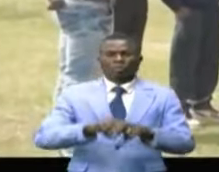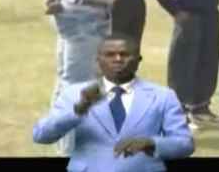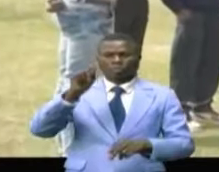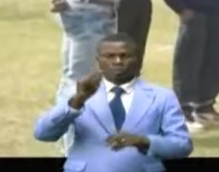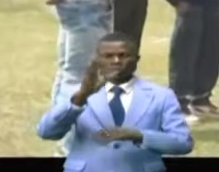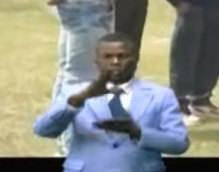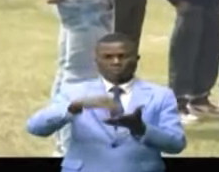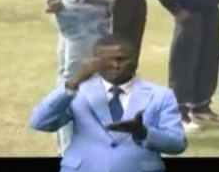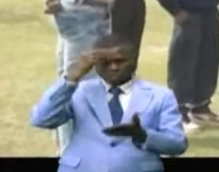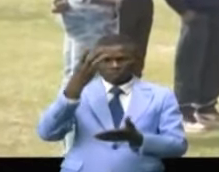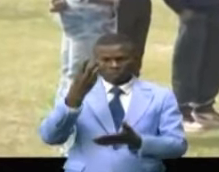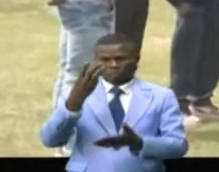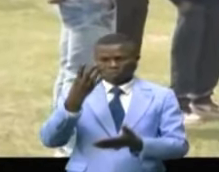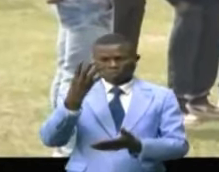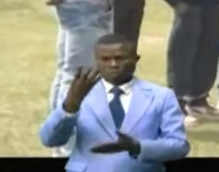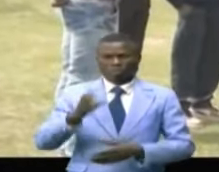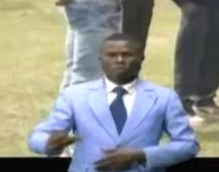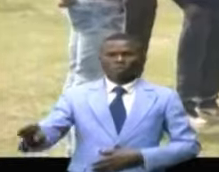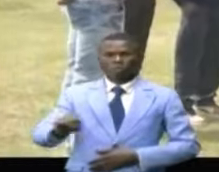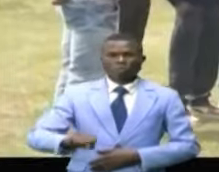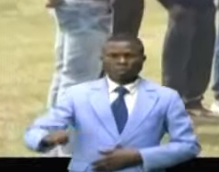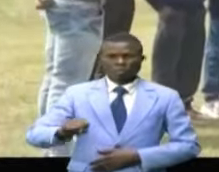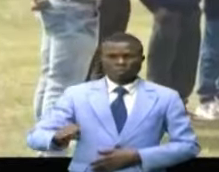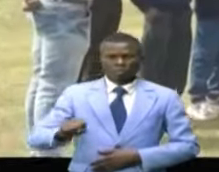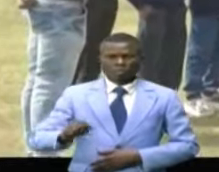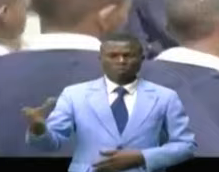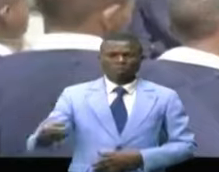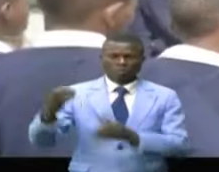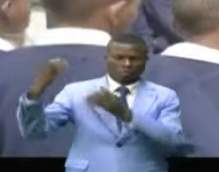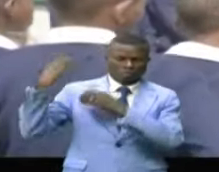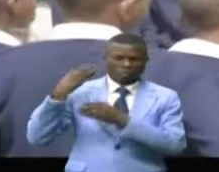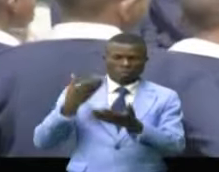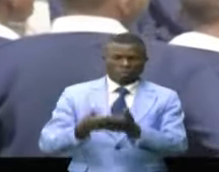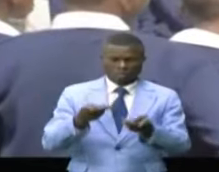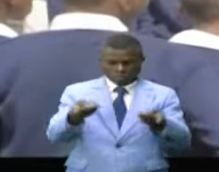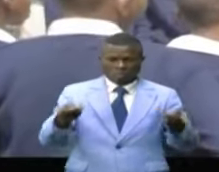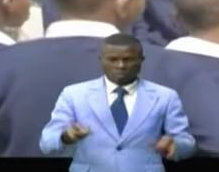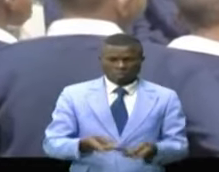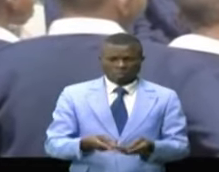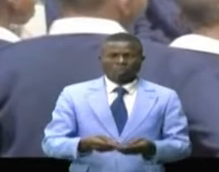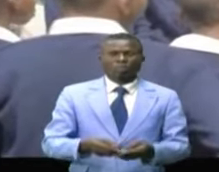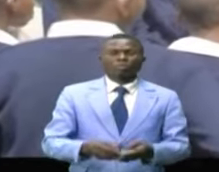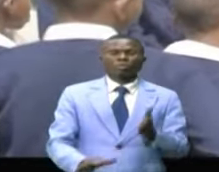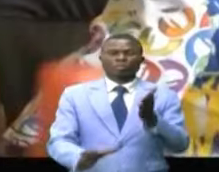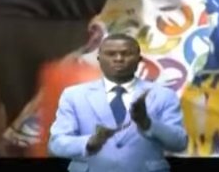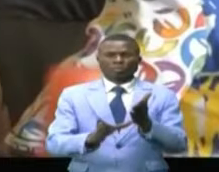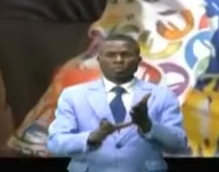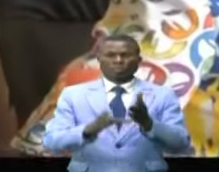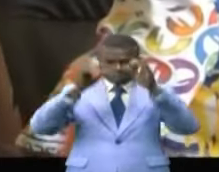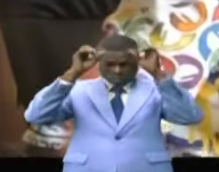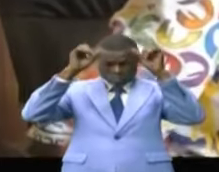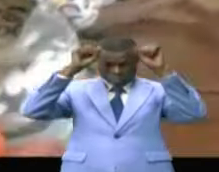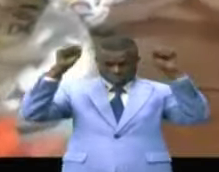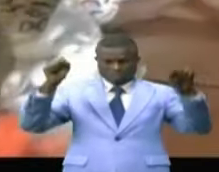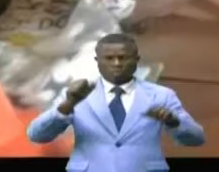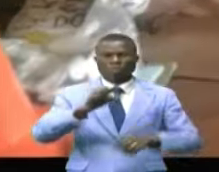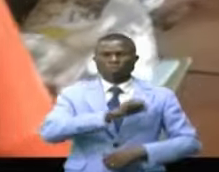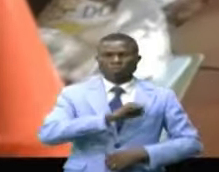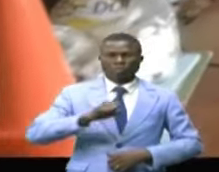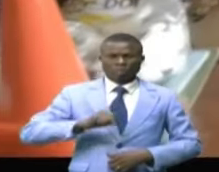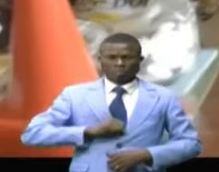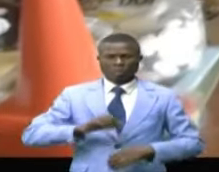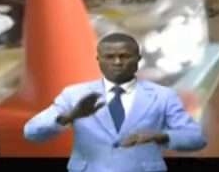des 4 secteurs du coin qu'il prend en charge. Sur place, le numéro 2 du Sénat est satisfait du rapport